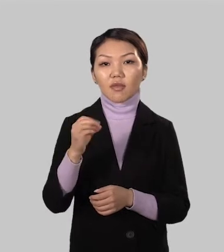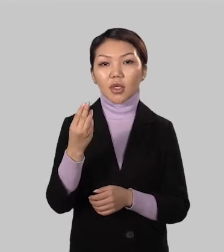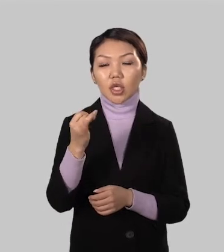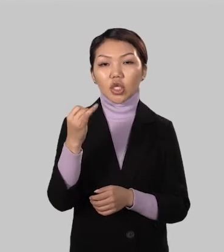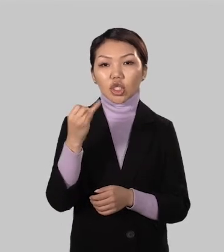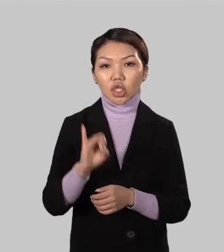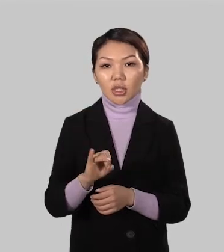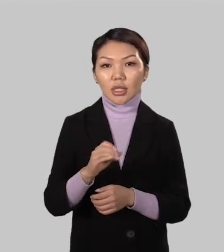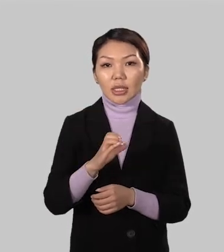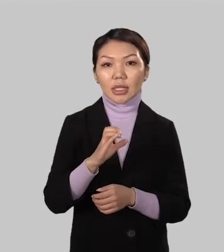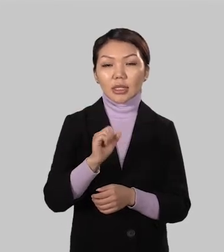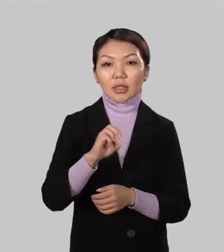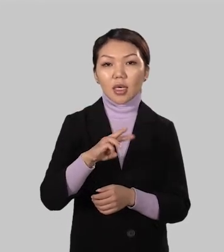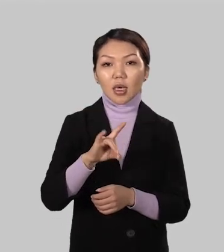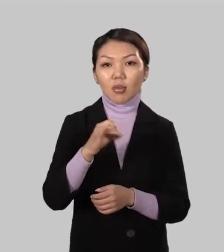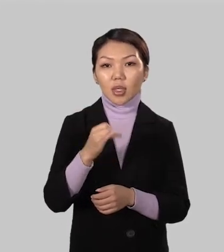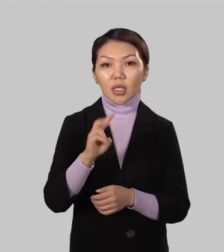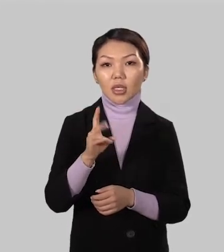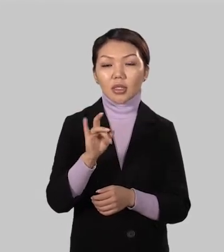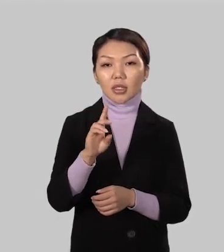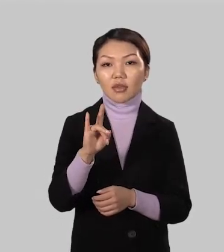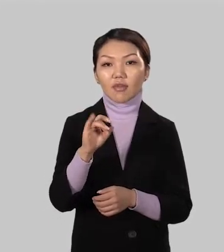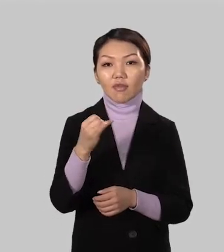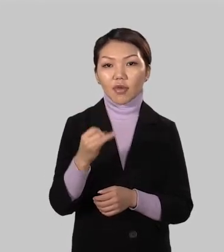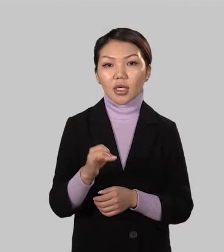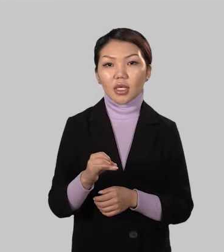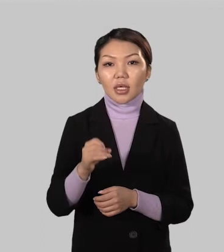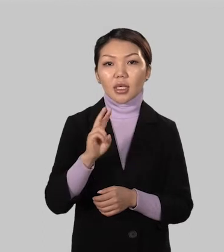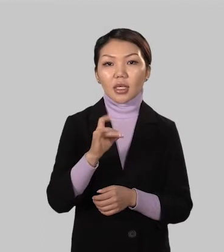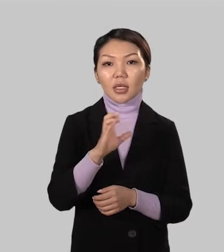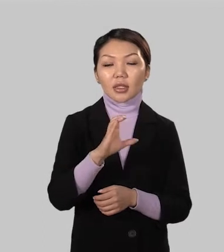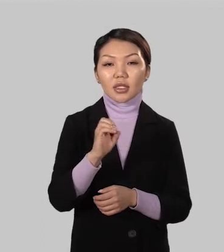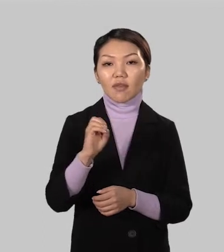самой красивой красивее всех